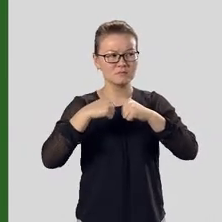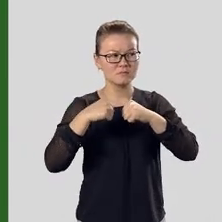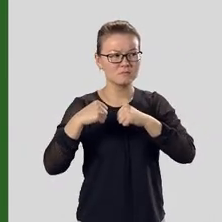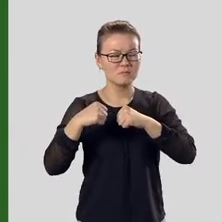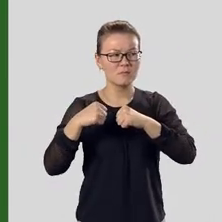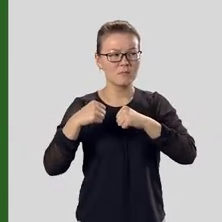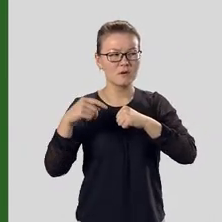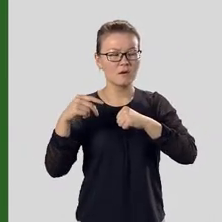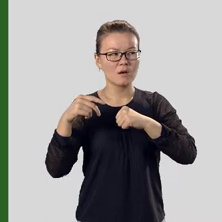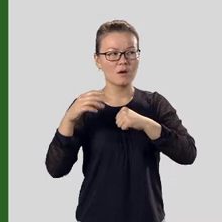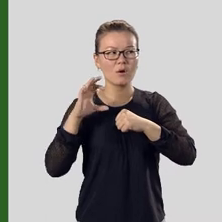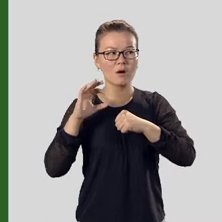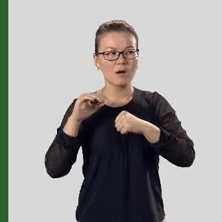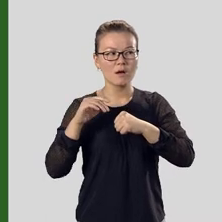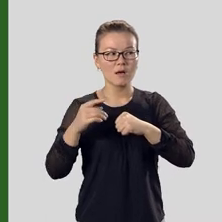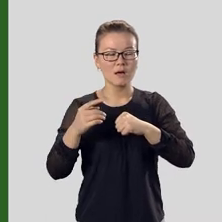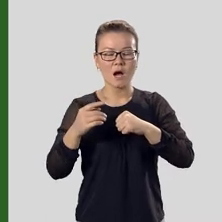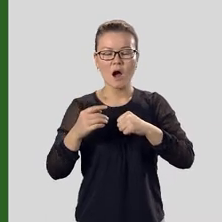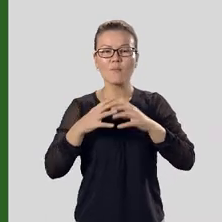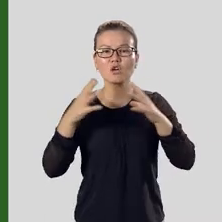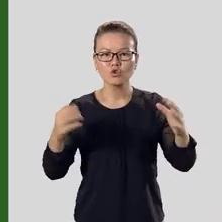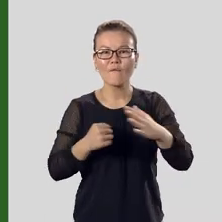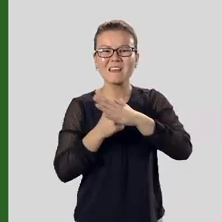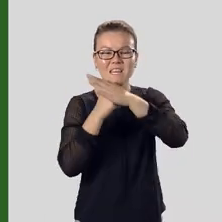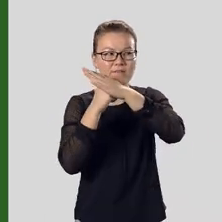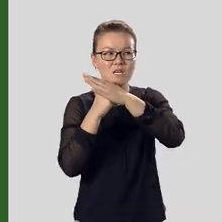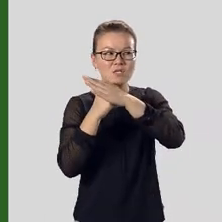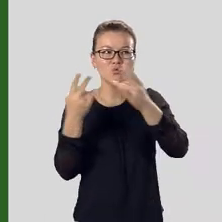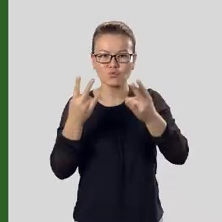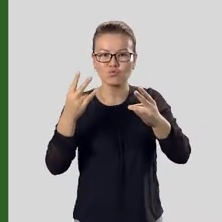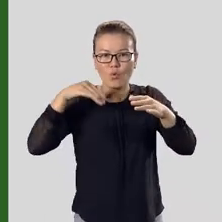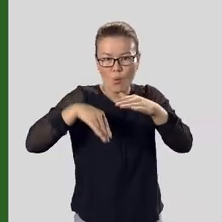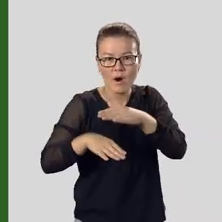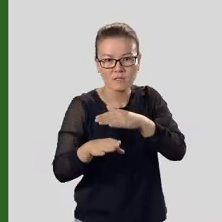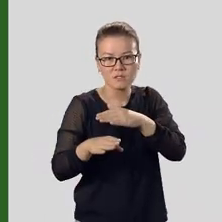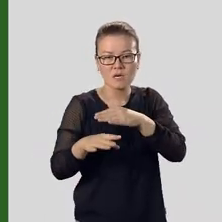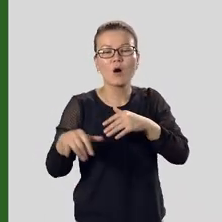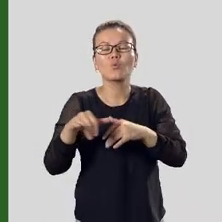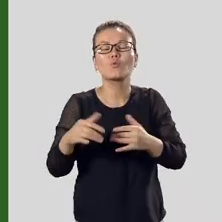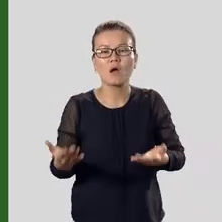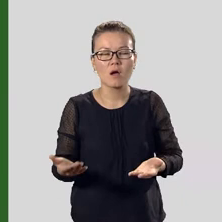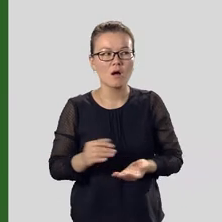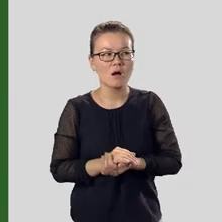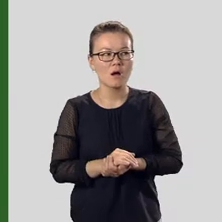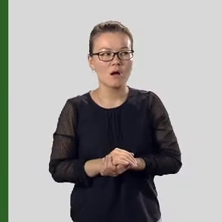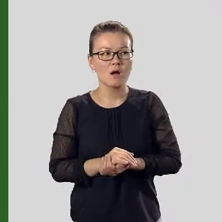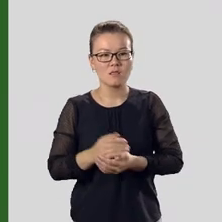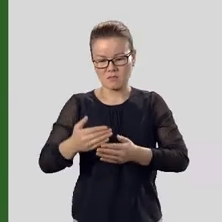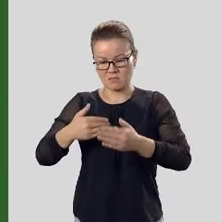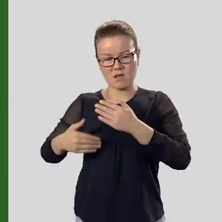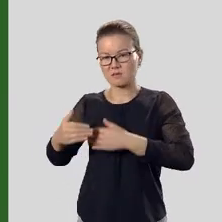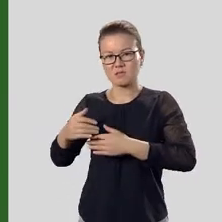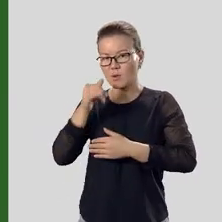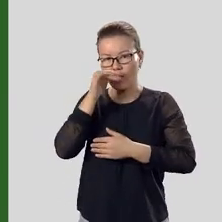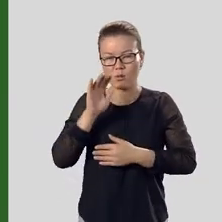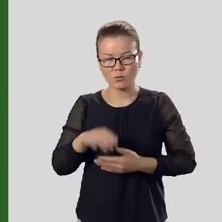от этого огромного давления нужно куда-то уходить. Куда? Назад